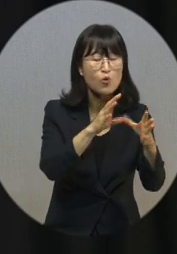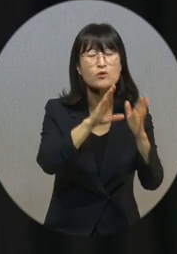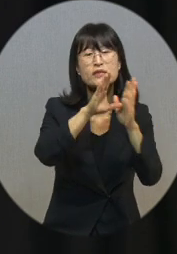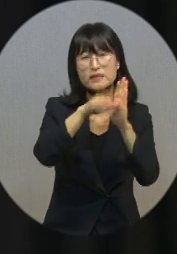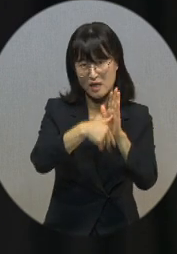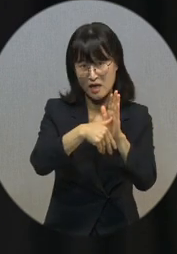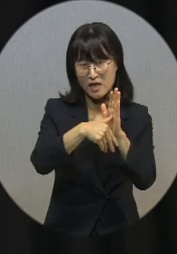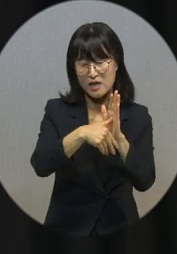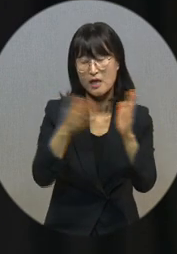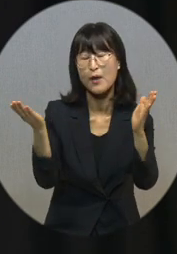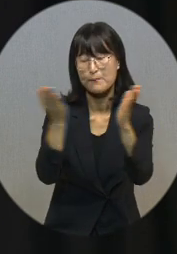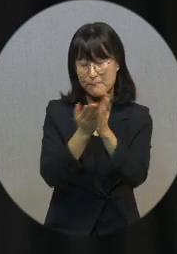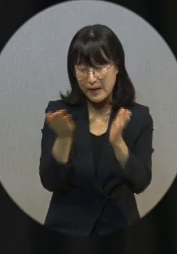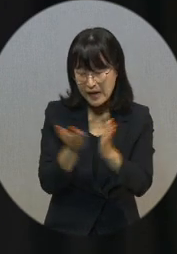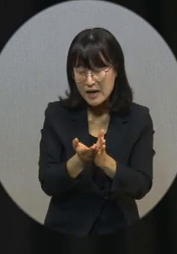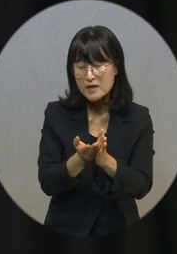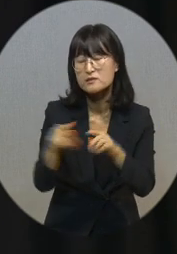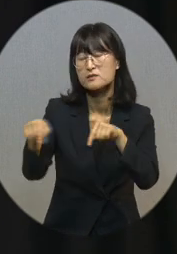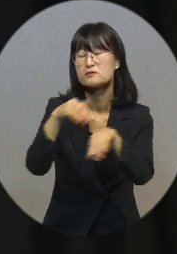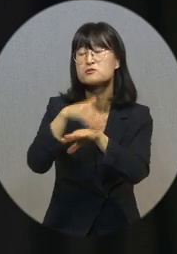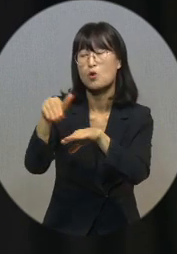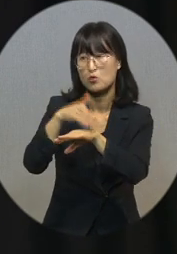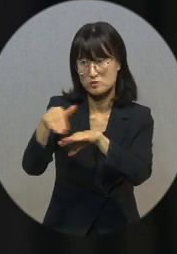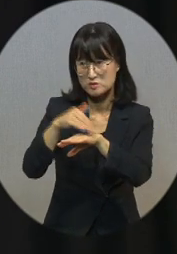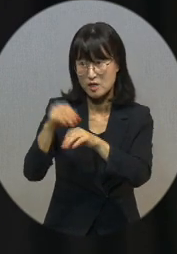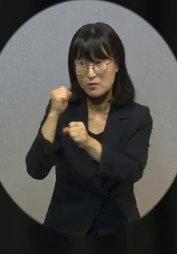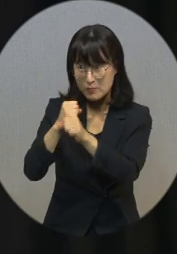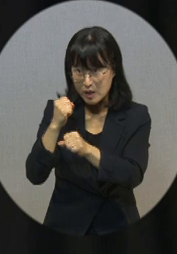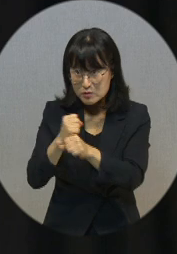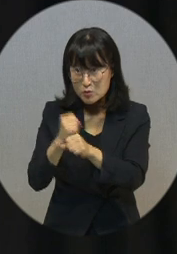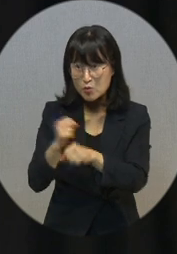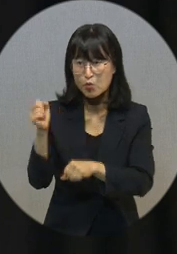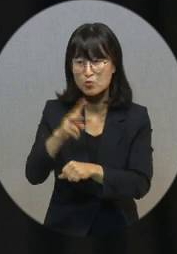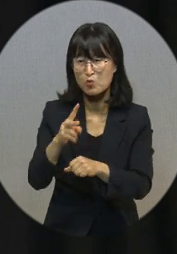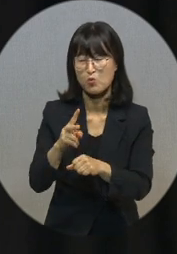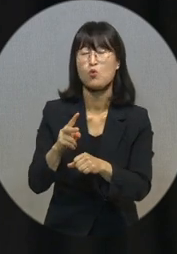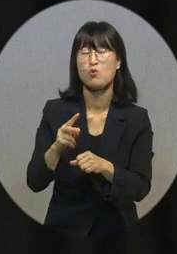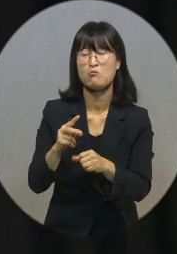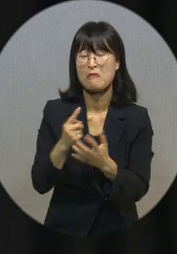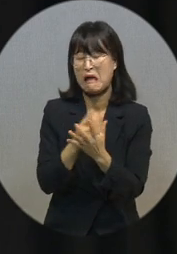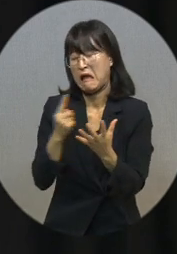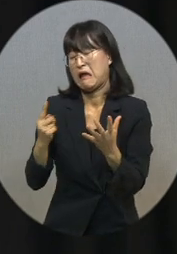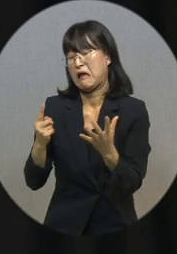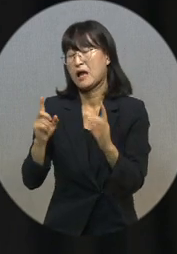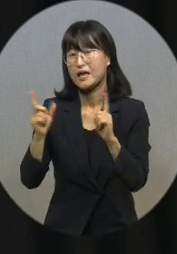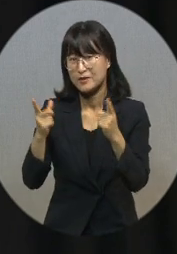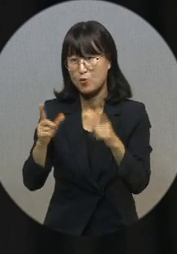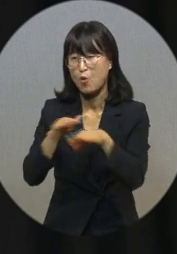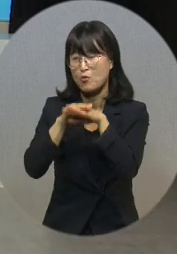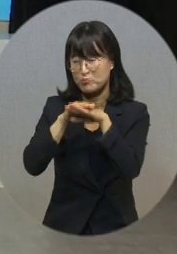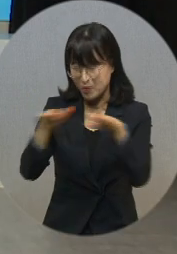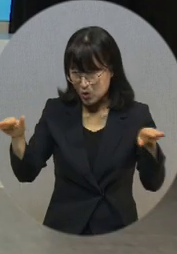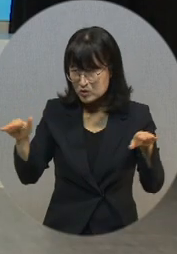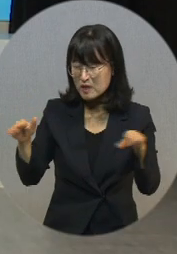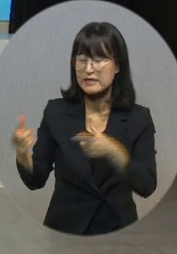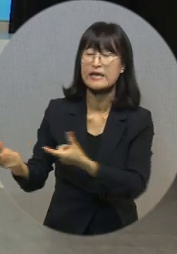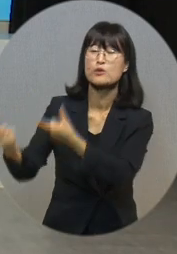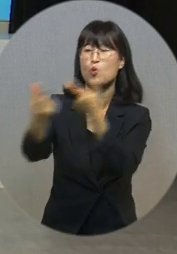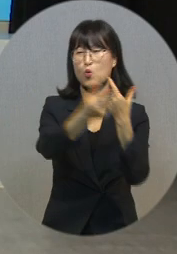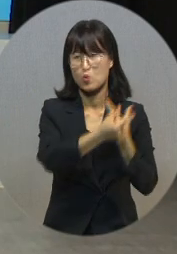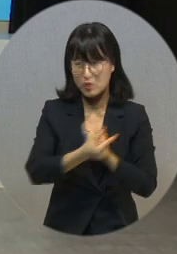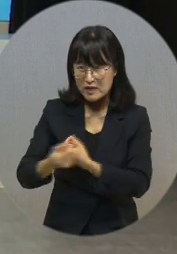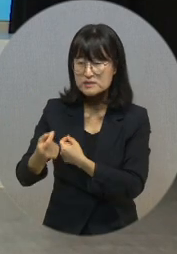정책들이 있으면서 또 소외되지 않고 네. 네, 평등하게 같이 누릴 수 있는 그런 정치를 해보고자 합니다. 그래서 제가